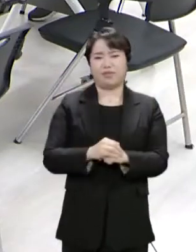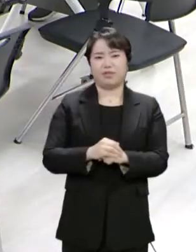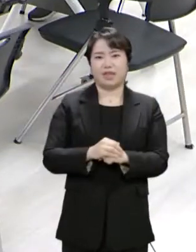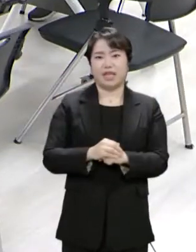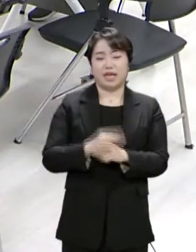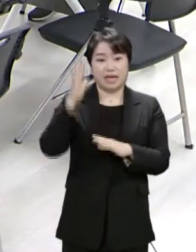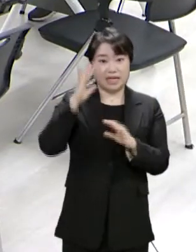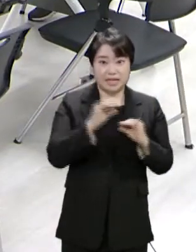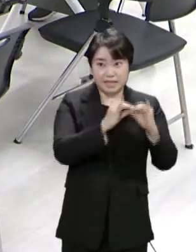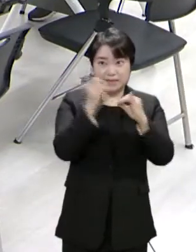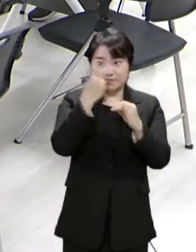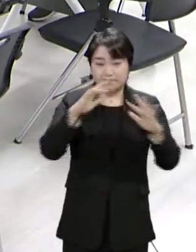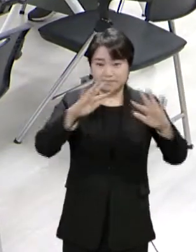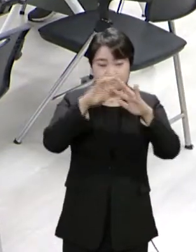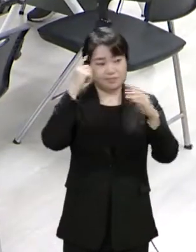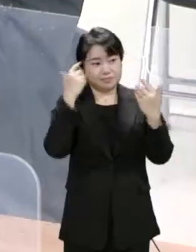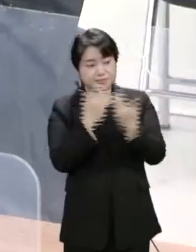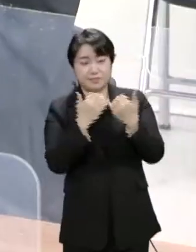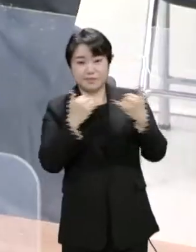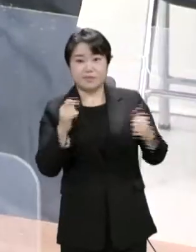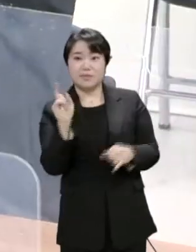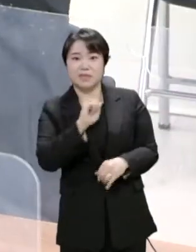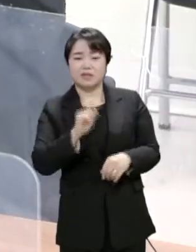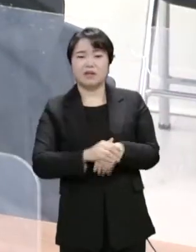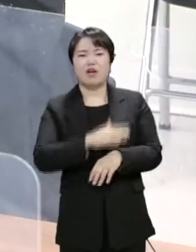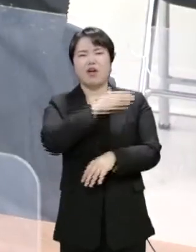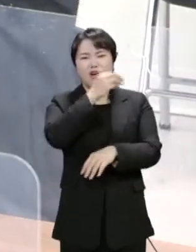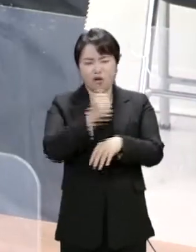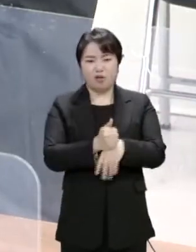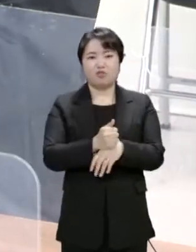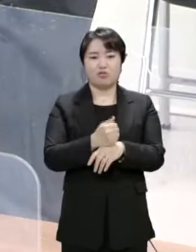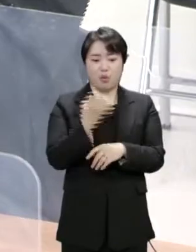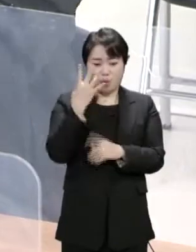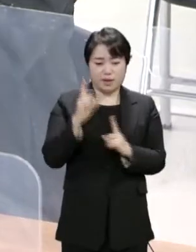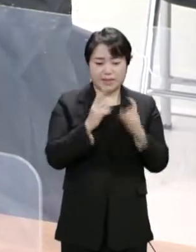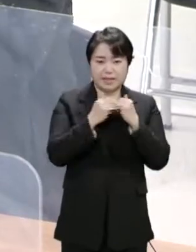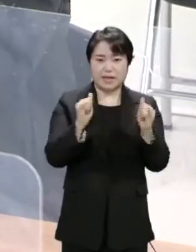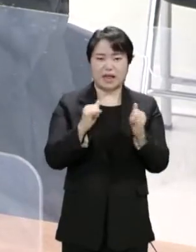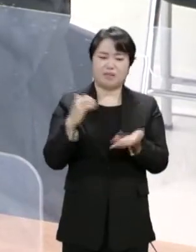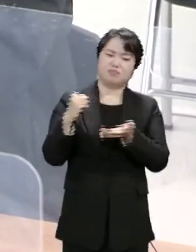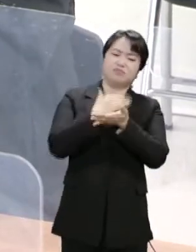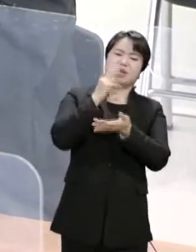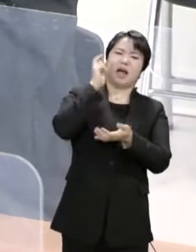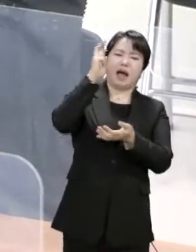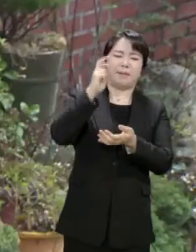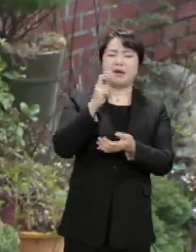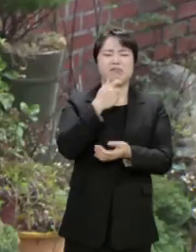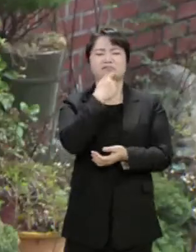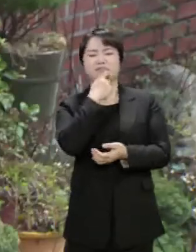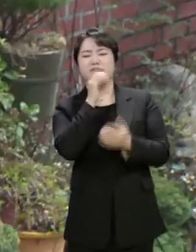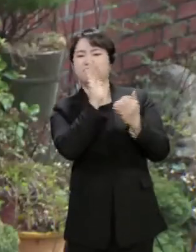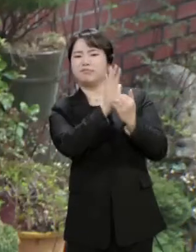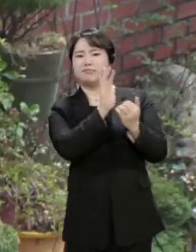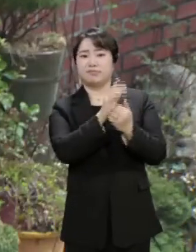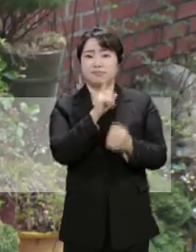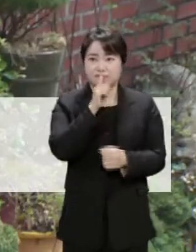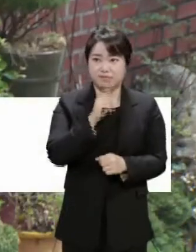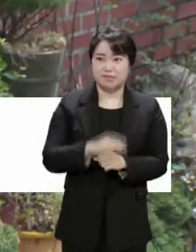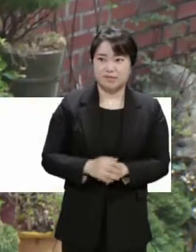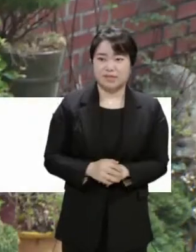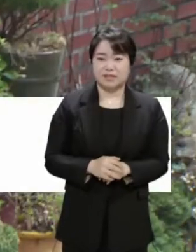공공재개발을 반대하는 주민들은 어떤 형식의 개발이든 결국 원주민 상당수는 쫓겨난다고 주장합니다.